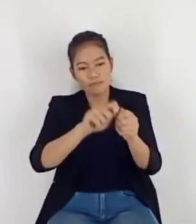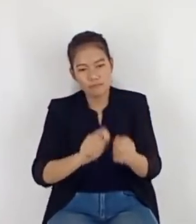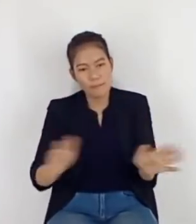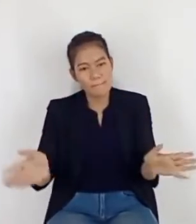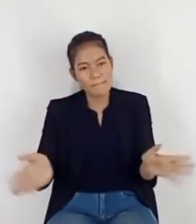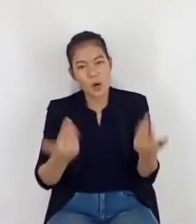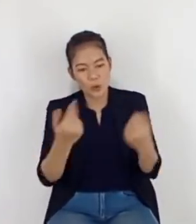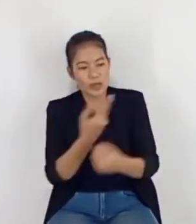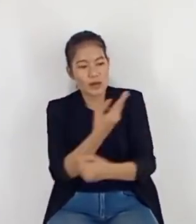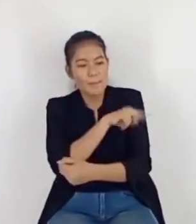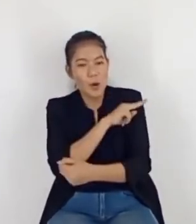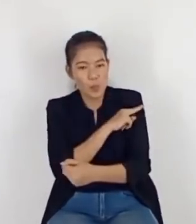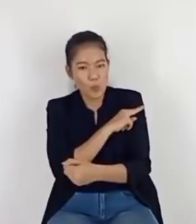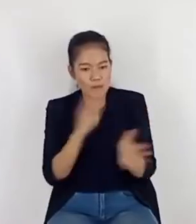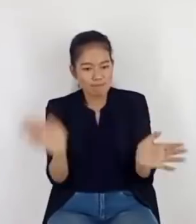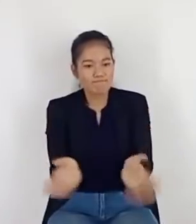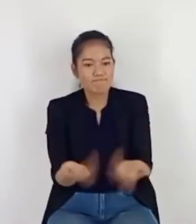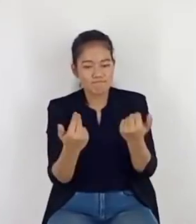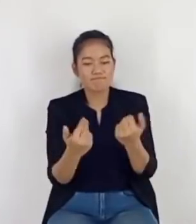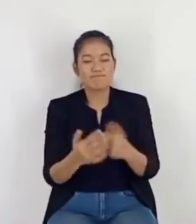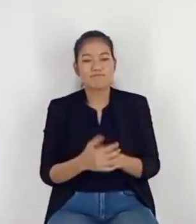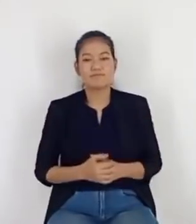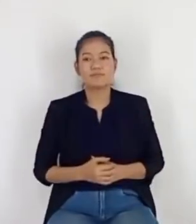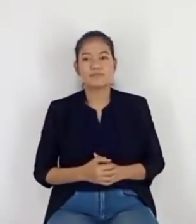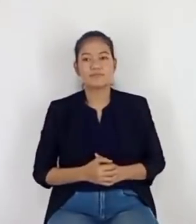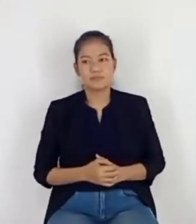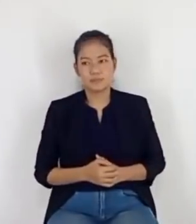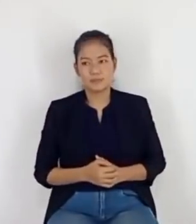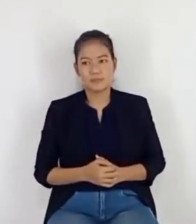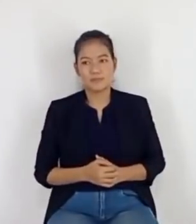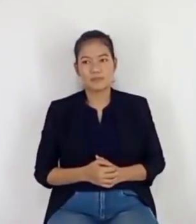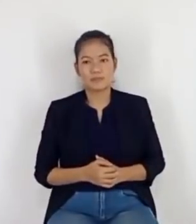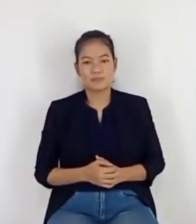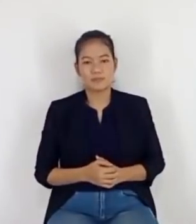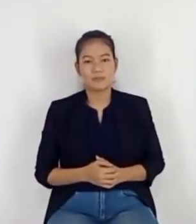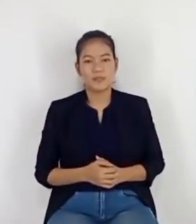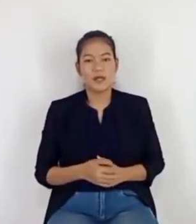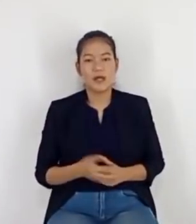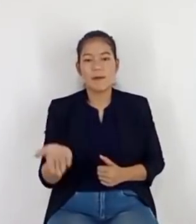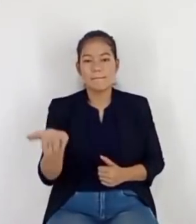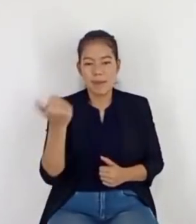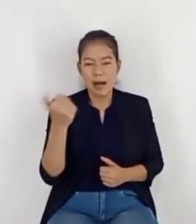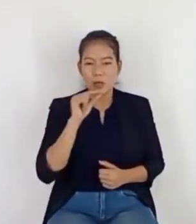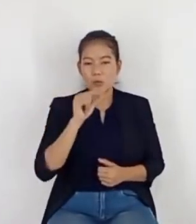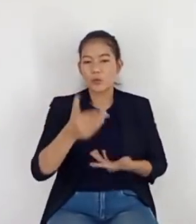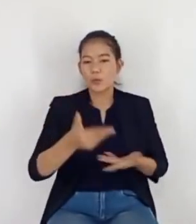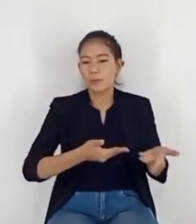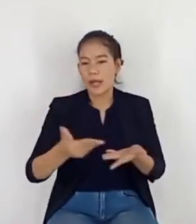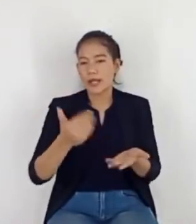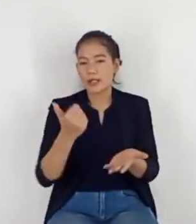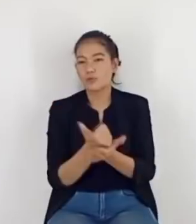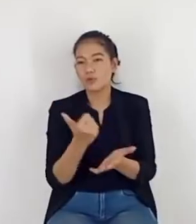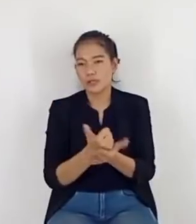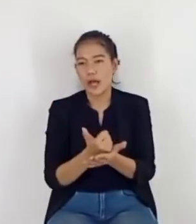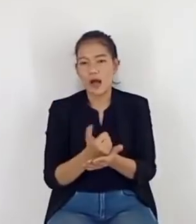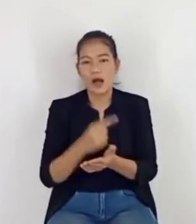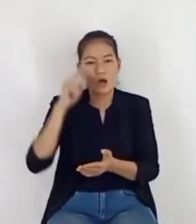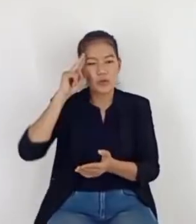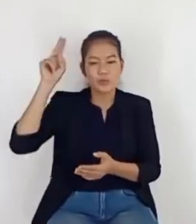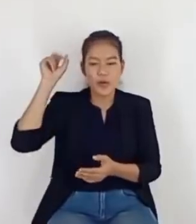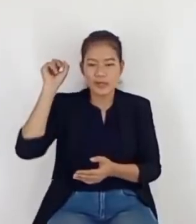semua talenta yang Allah percayakan kepadanya. Dengan demikian, panggilan untuk melayani sesungguhnya adalah